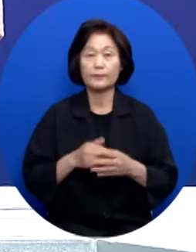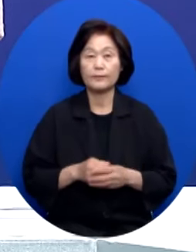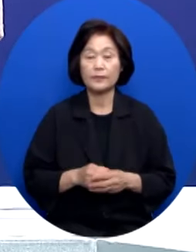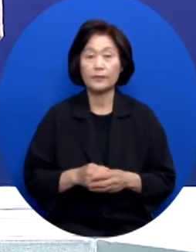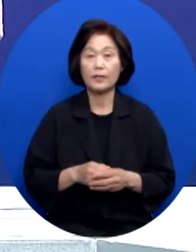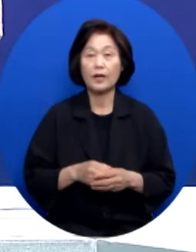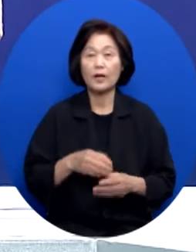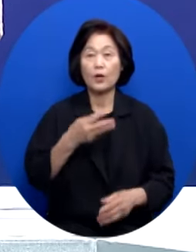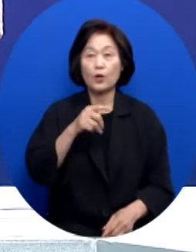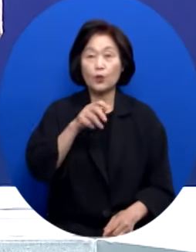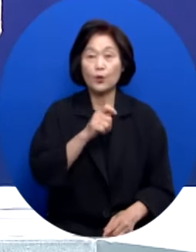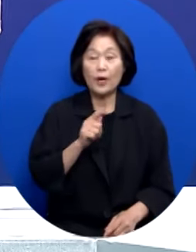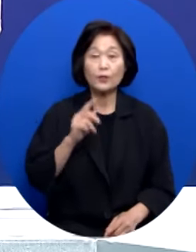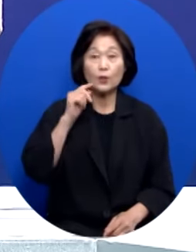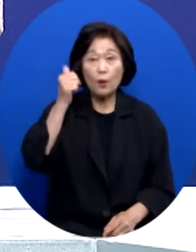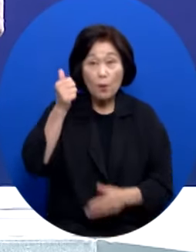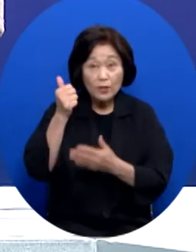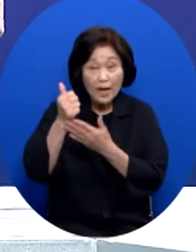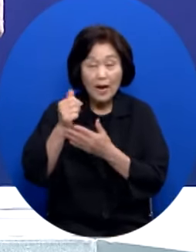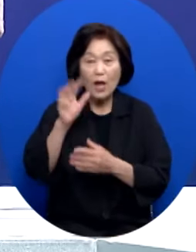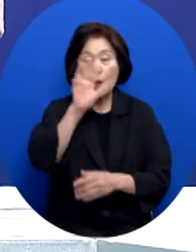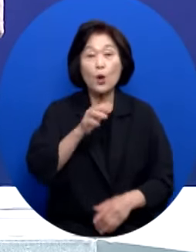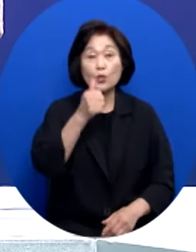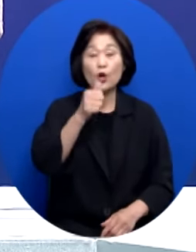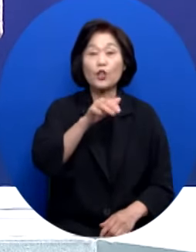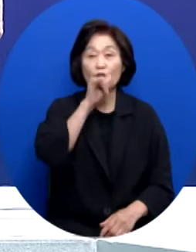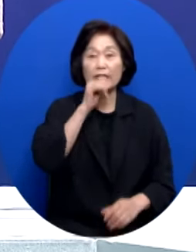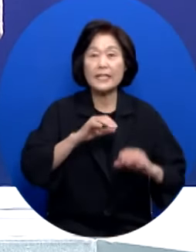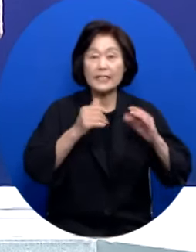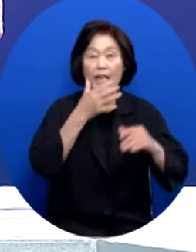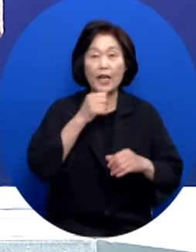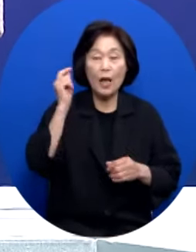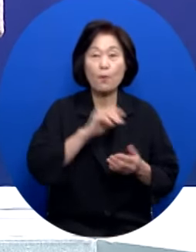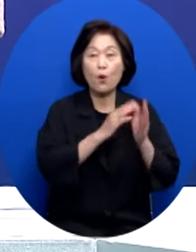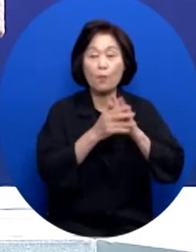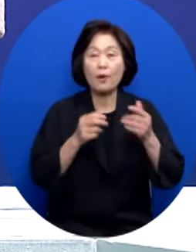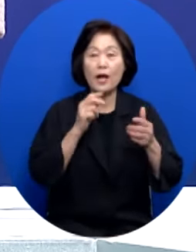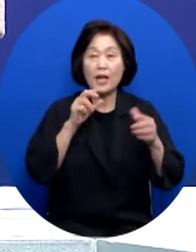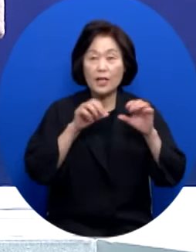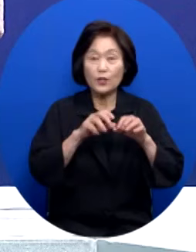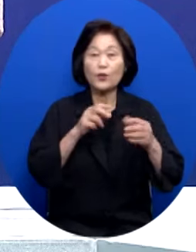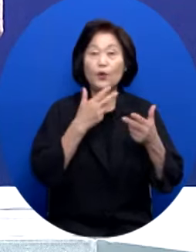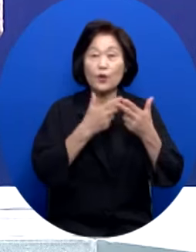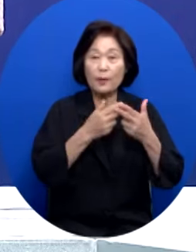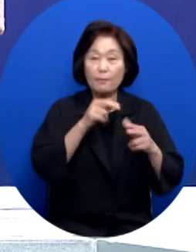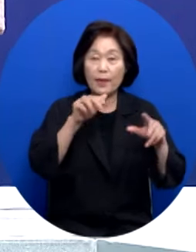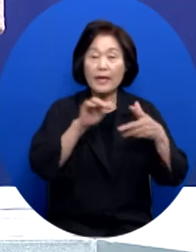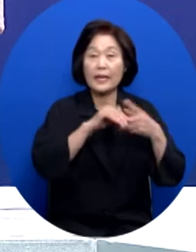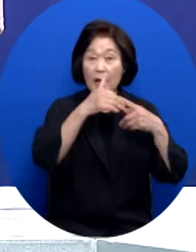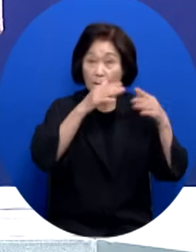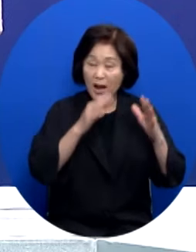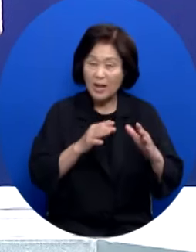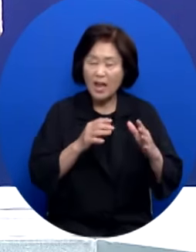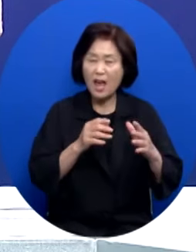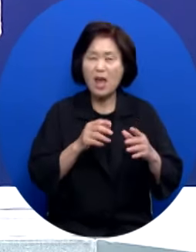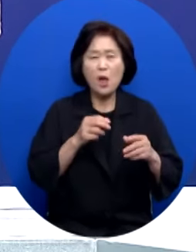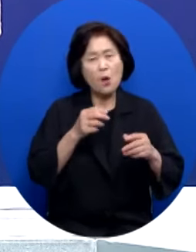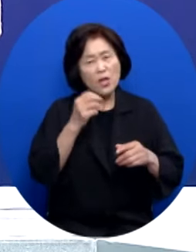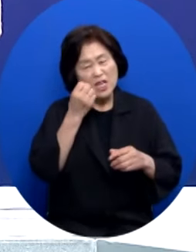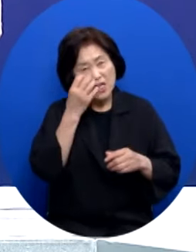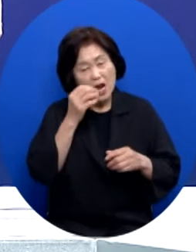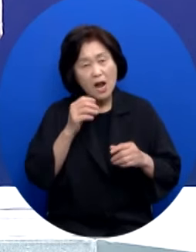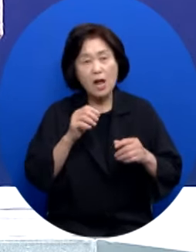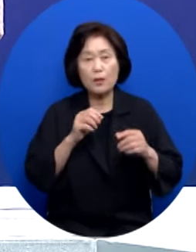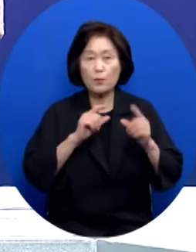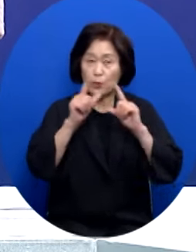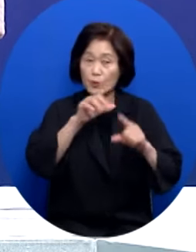류광수 목사가 총재로 있는 세계 복음화 전도 협에 다락방에 이다른 균열 양상이 확인됐습니다 소속 목사들의 교단 탈퇴